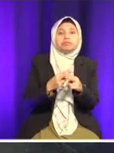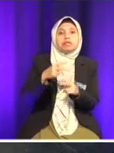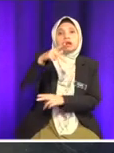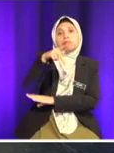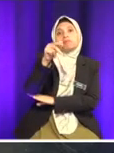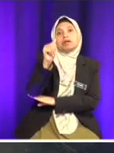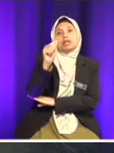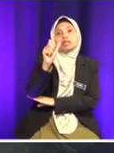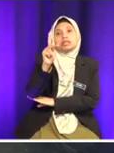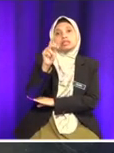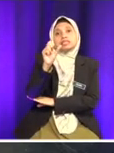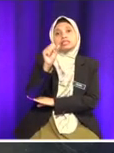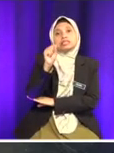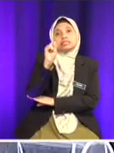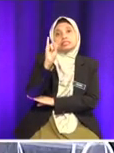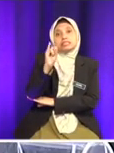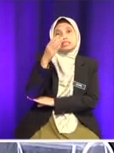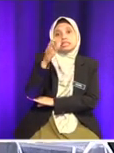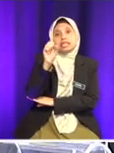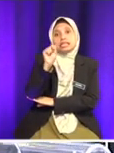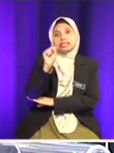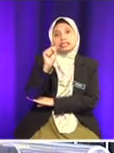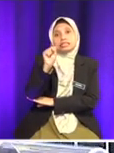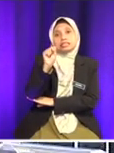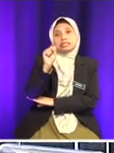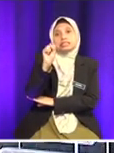simetri Paksi simetri